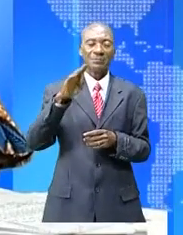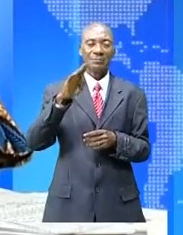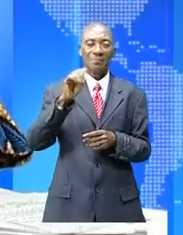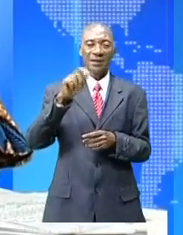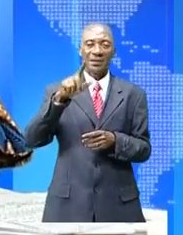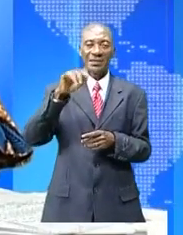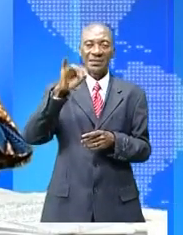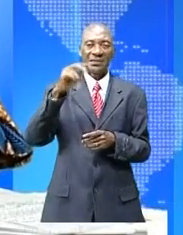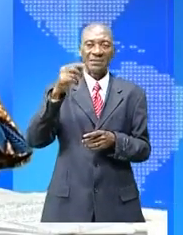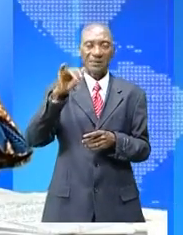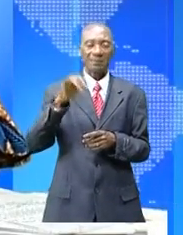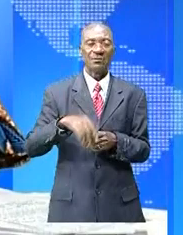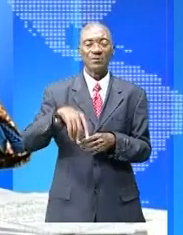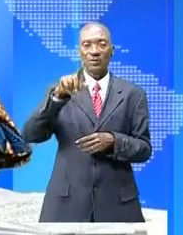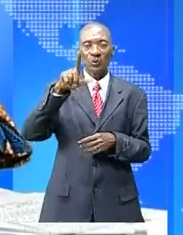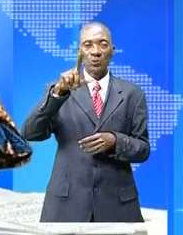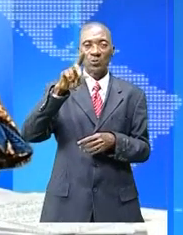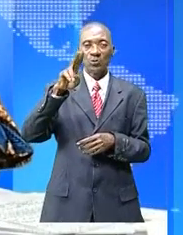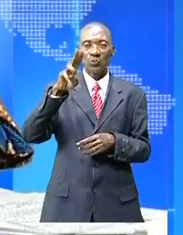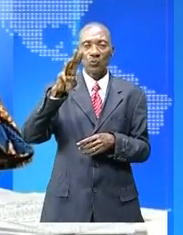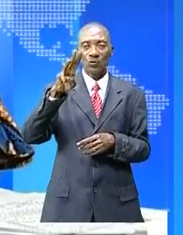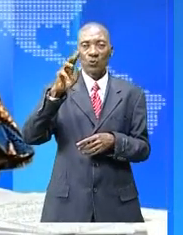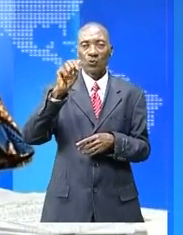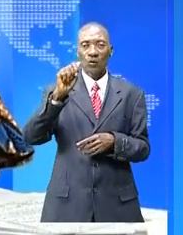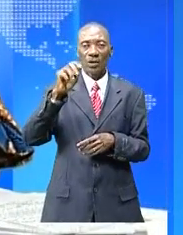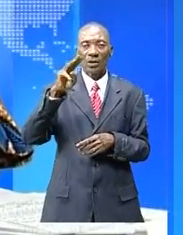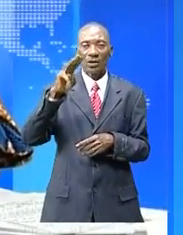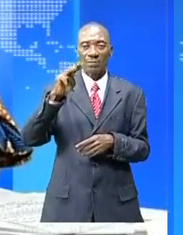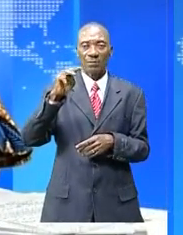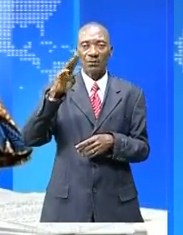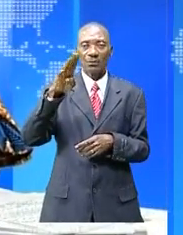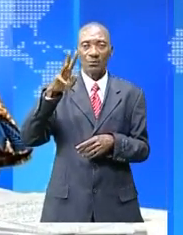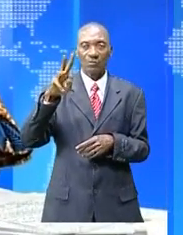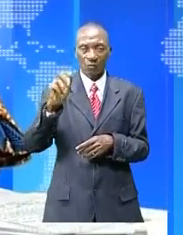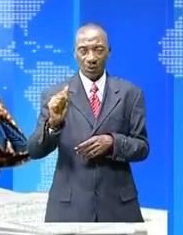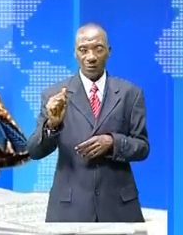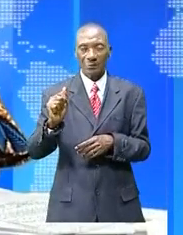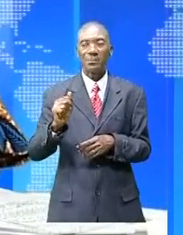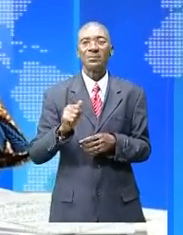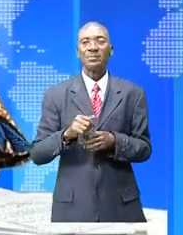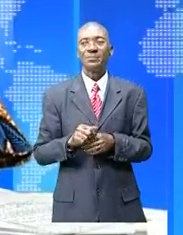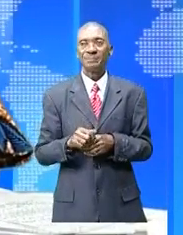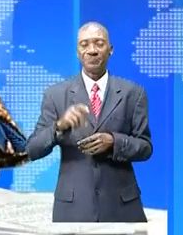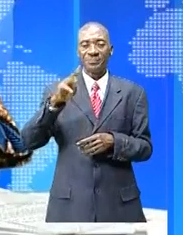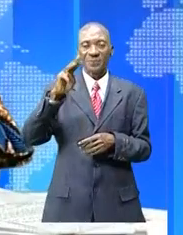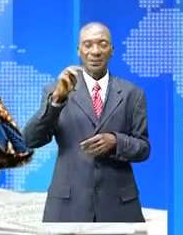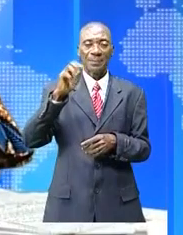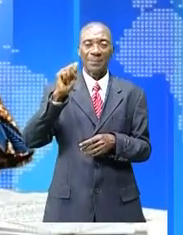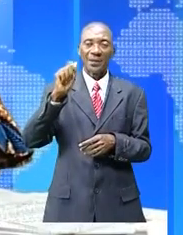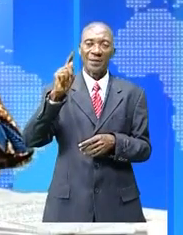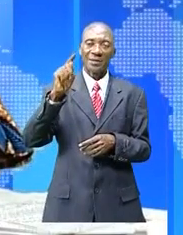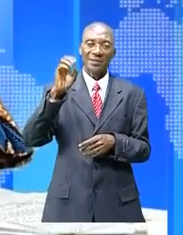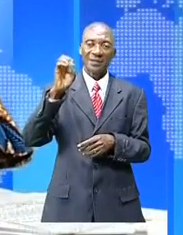CGM, Luambwa Kaitai Bénédicte, Ena, Matenda